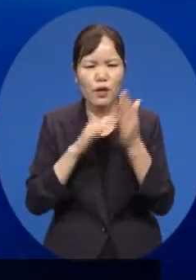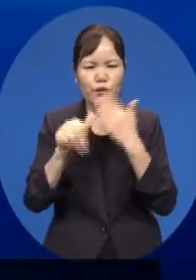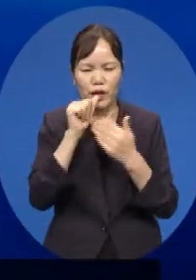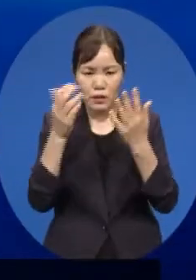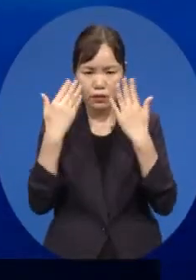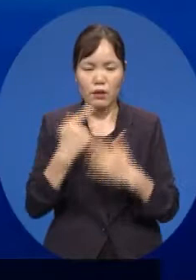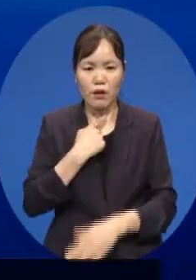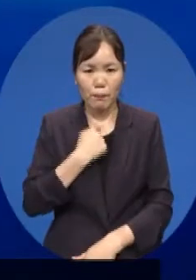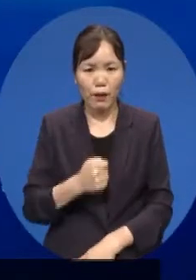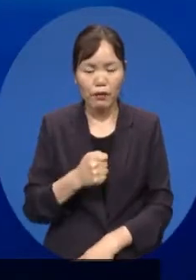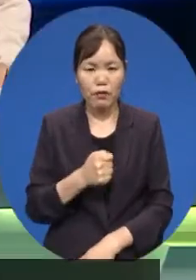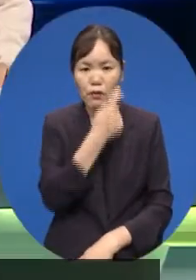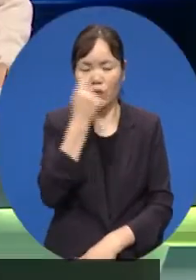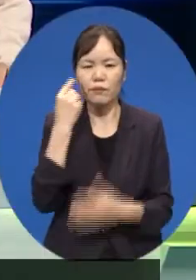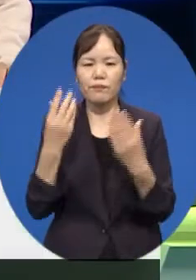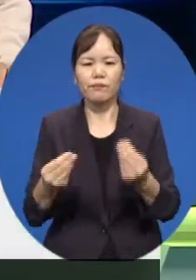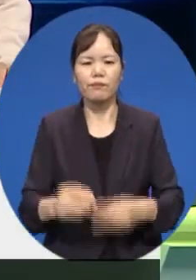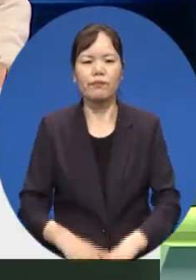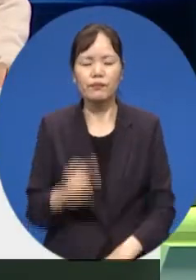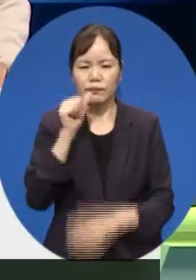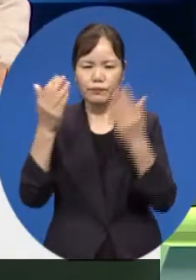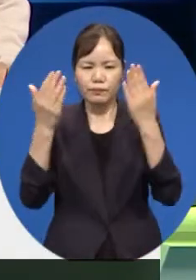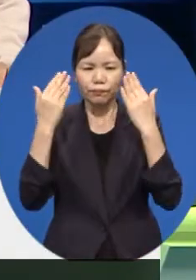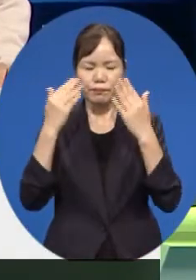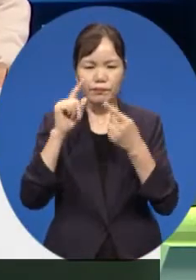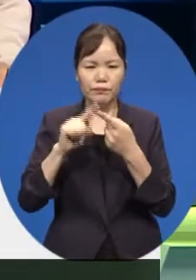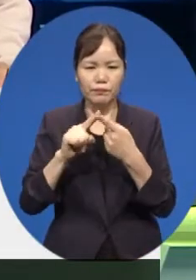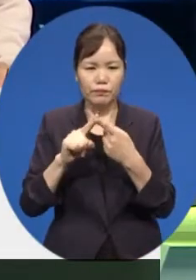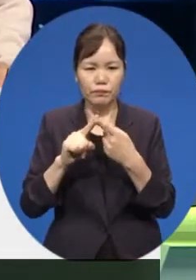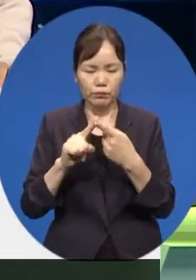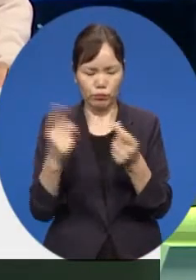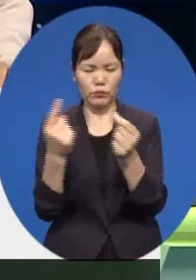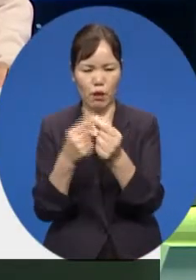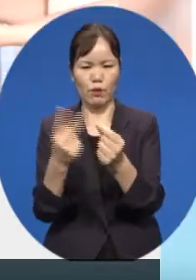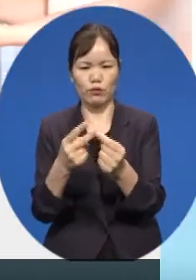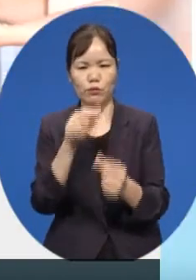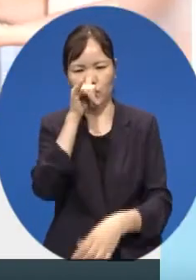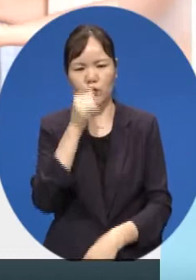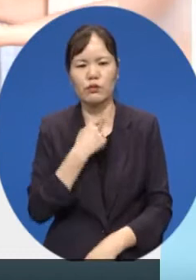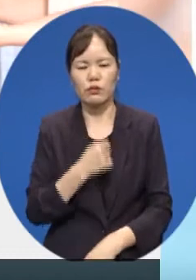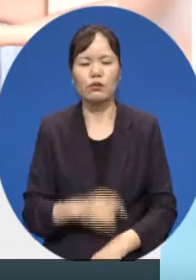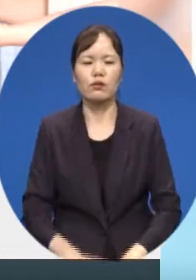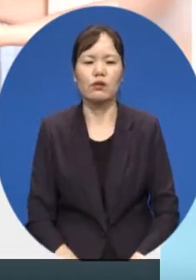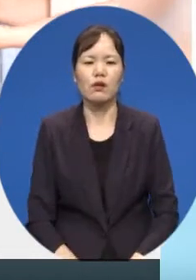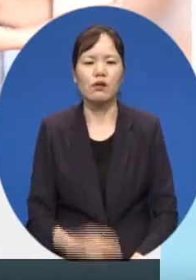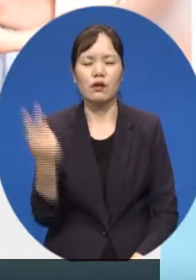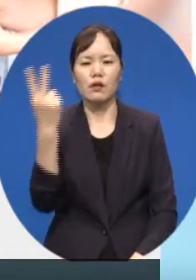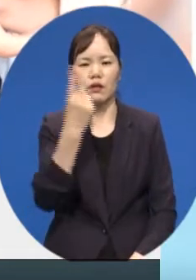사실까지 지금 따 왔어요 먼저 징역형을 제가 좀 찾아보니까 두번정도 여행한 않는 것 같아요 그래서